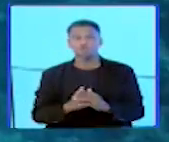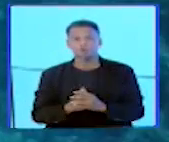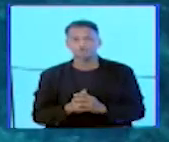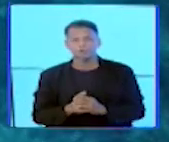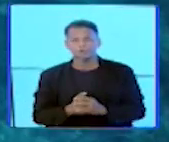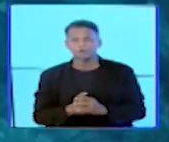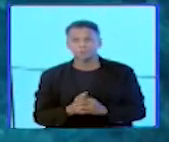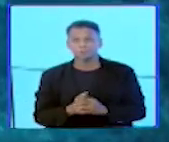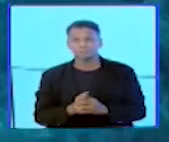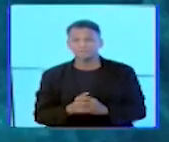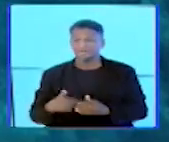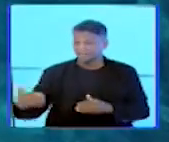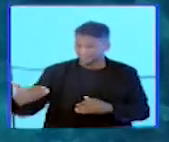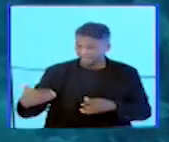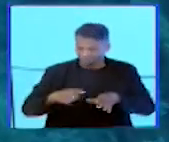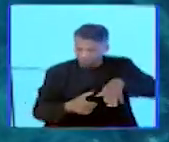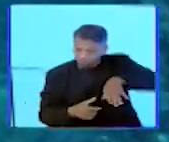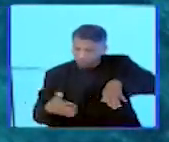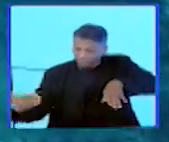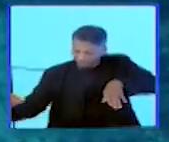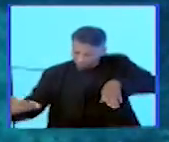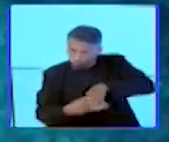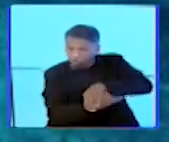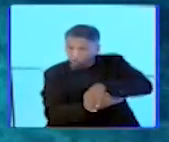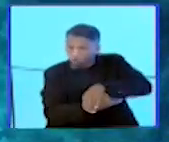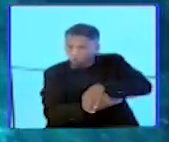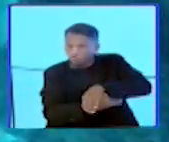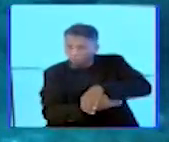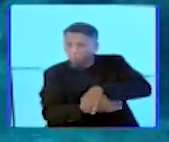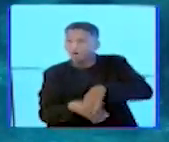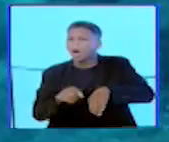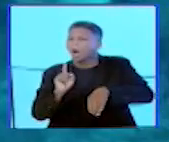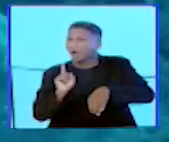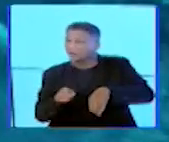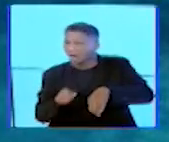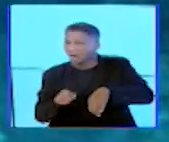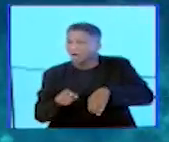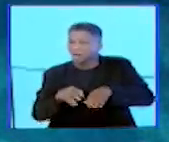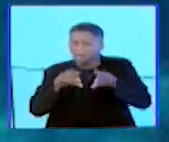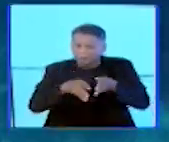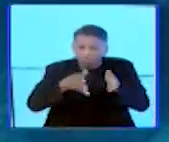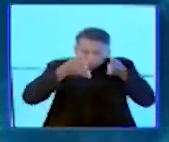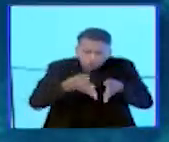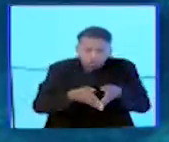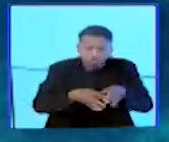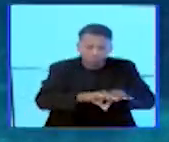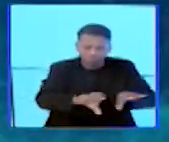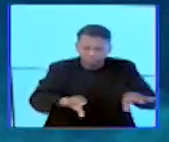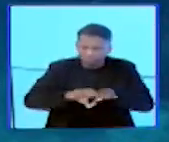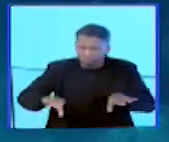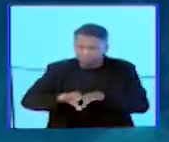Menangkap ikan dengan bubu tidak dilakukan sembarangan. Ada daerah-daerah dasar laut khusus yang boleh diletakkan bubu. Ini bertujuan